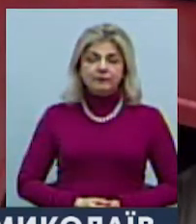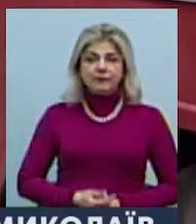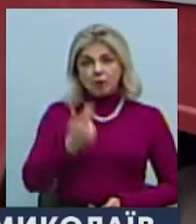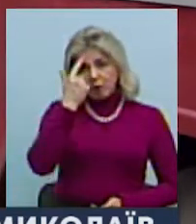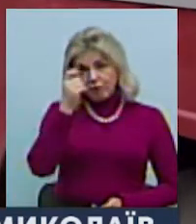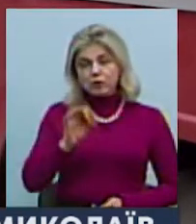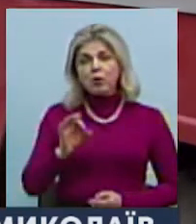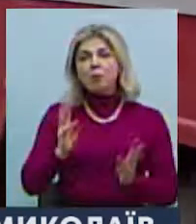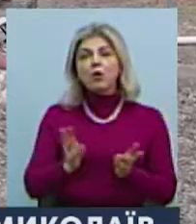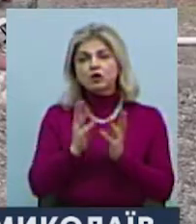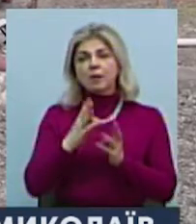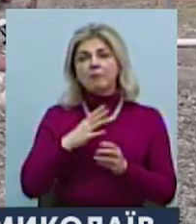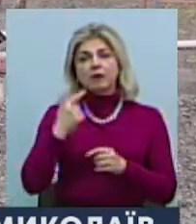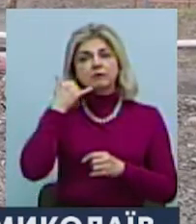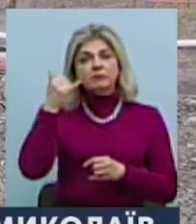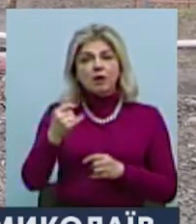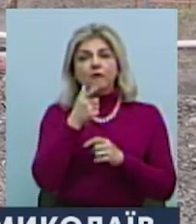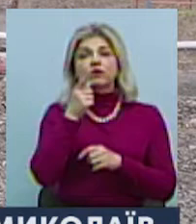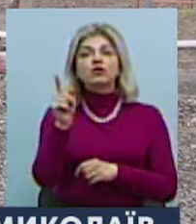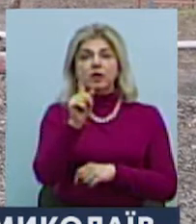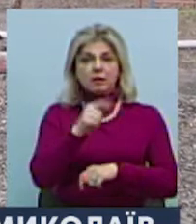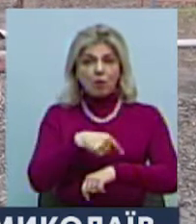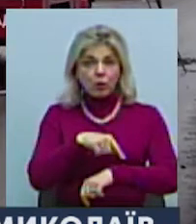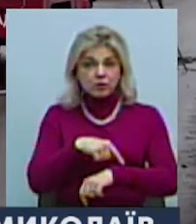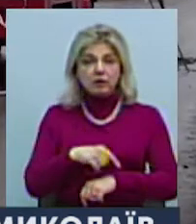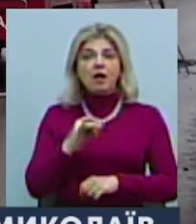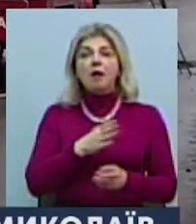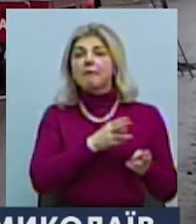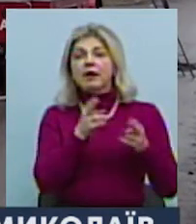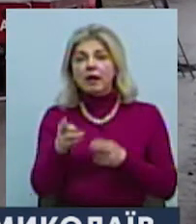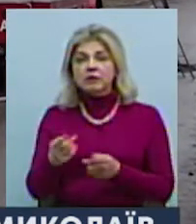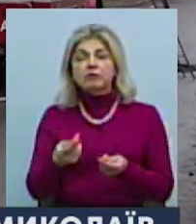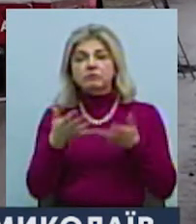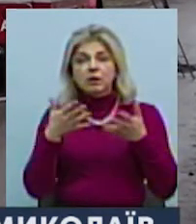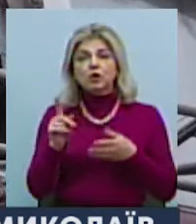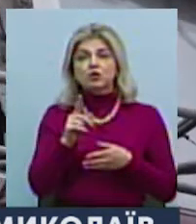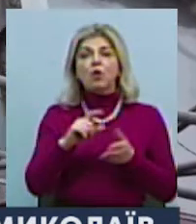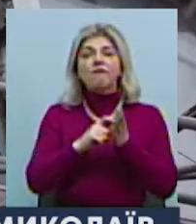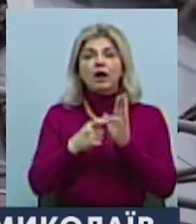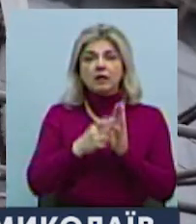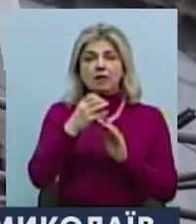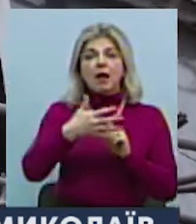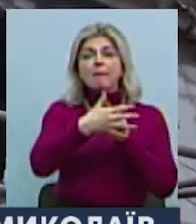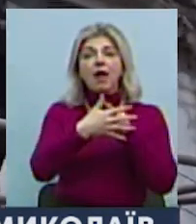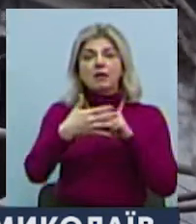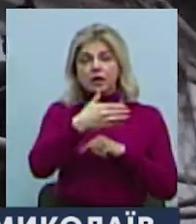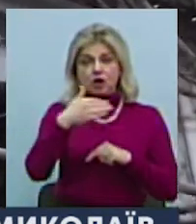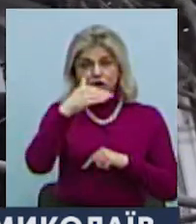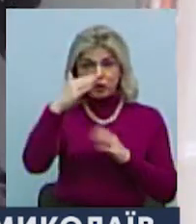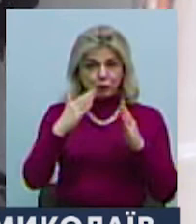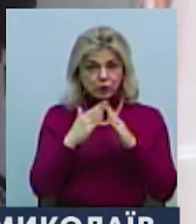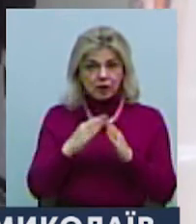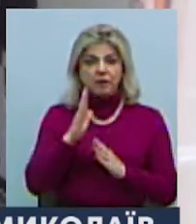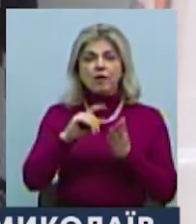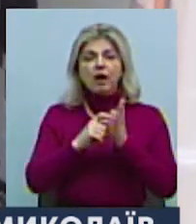Повідомлення про пожежу надійшло рятувальникам у 13-й годині. По прибуттю з'ясували, що пожежа сталася у квартирі на 5-му поверсі будинку. У